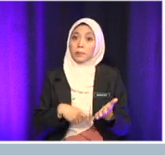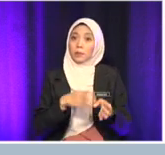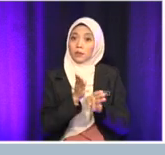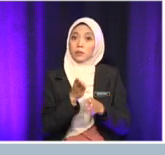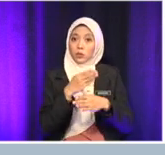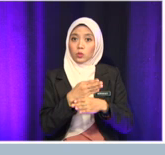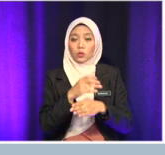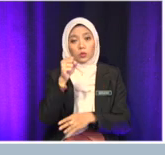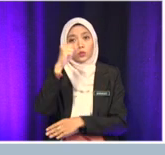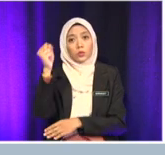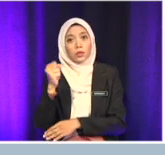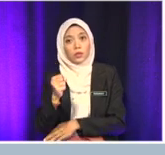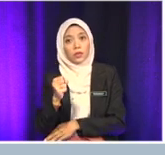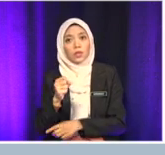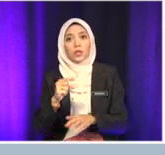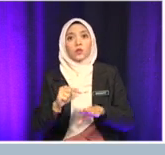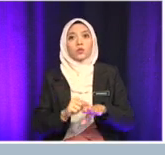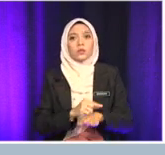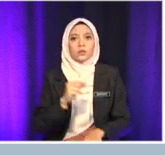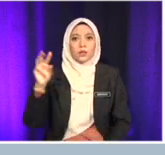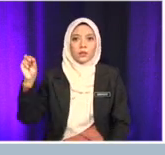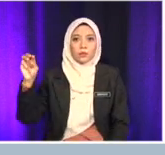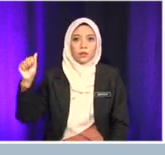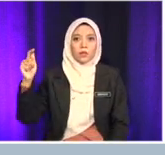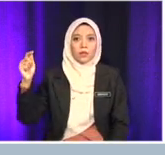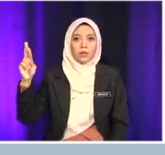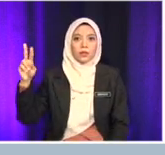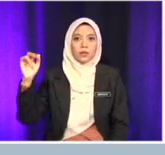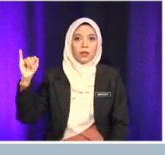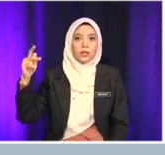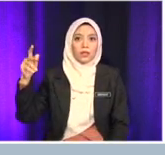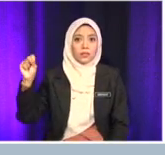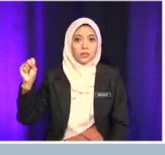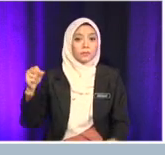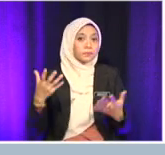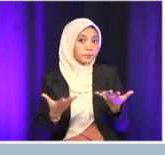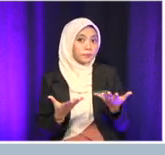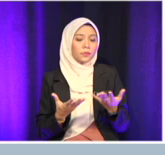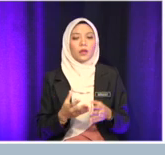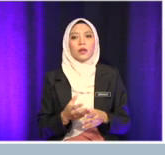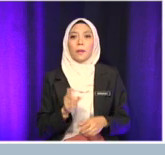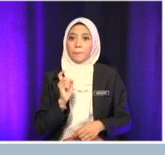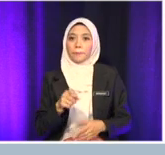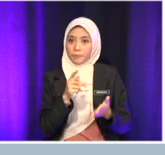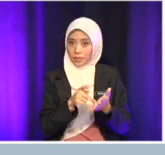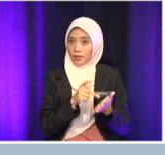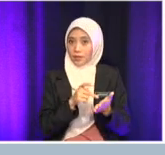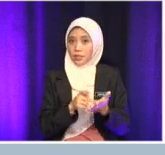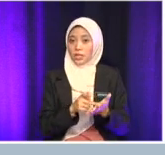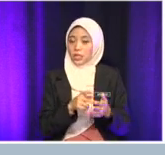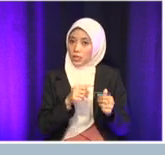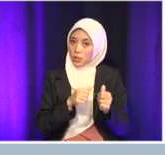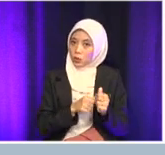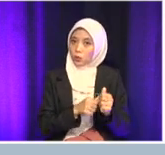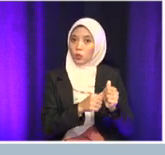kaidah Metris yang pertama bantu mesti disesuaikan dalam bentuk masjid semacam ini ada susunan yang